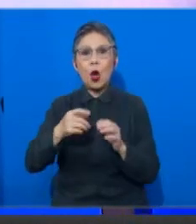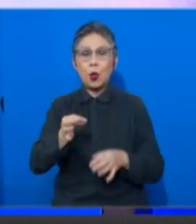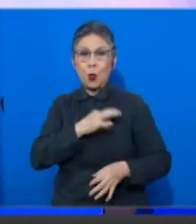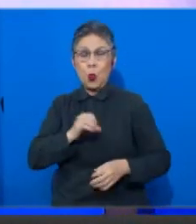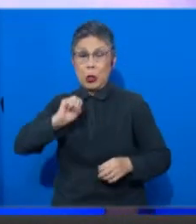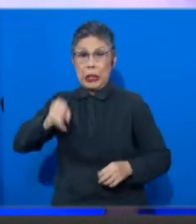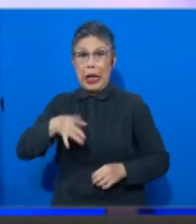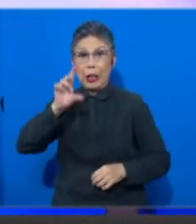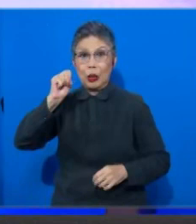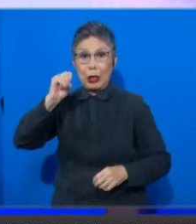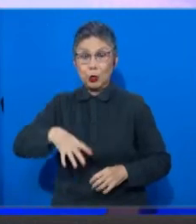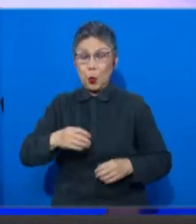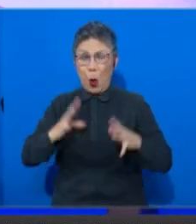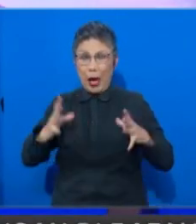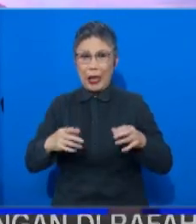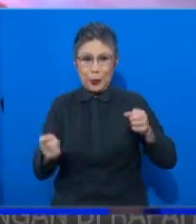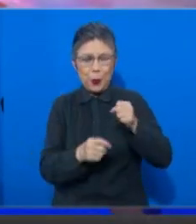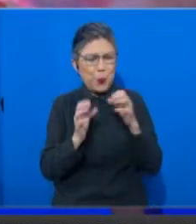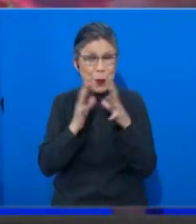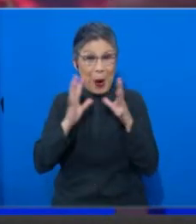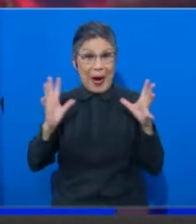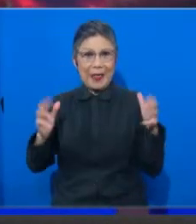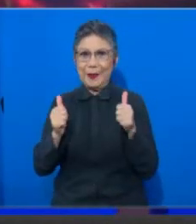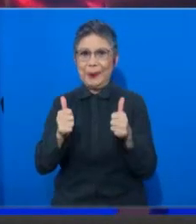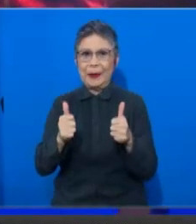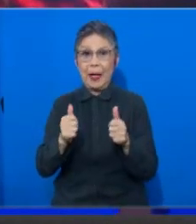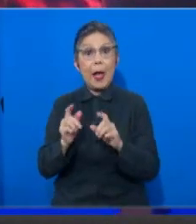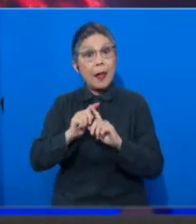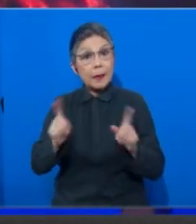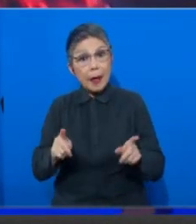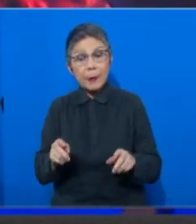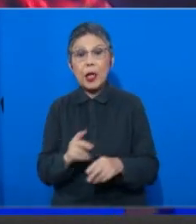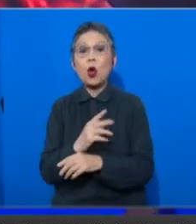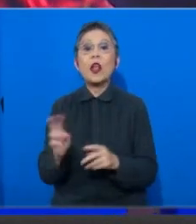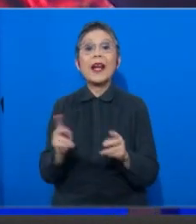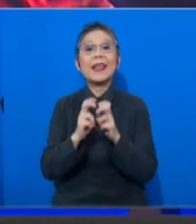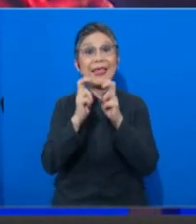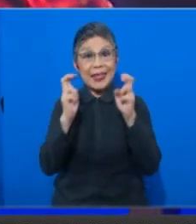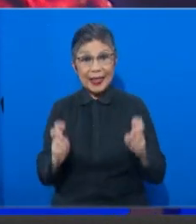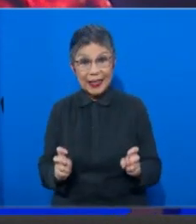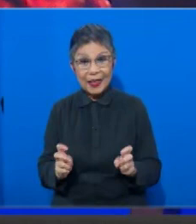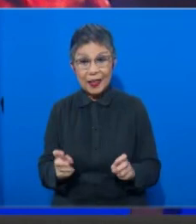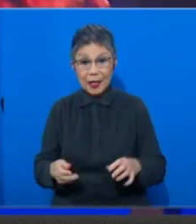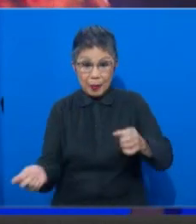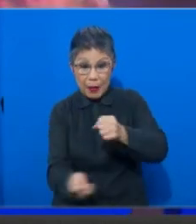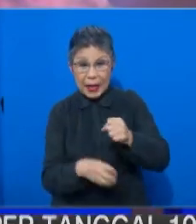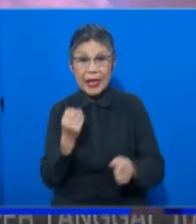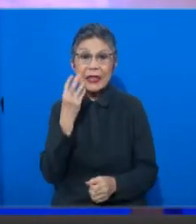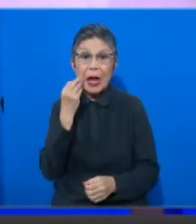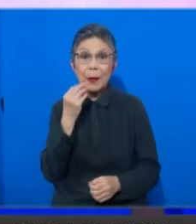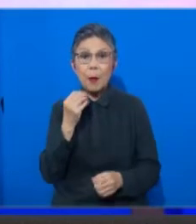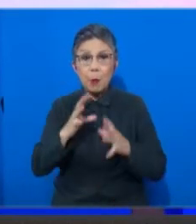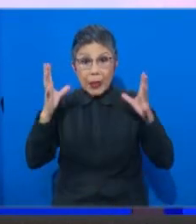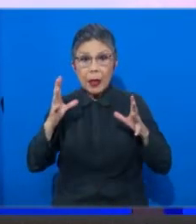juta rupiah karena hasilnya berlimpah. Dan sebaliknya di kota Kediri, Jawa Timur, karena pasokan hasil panen cabai